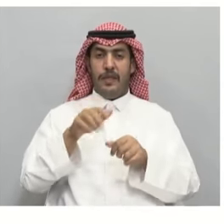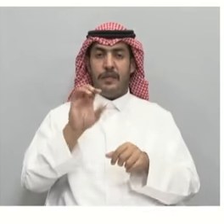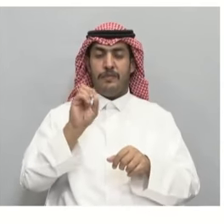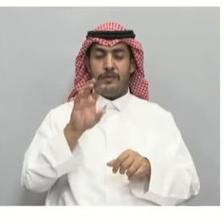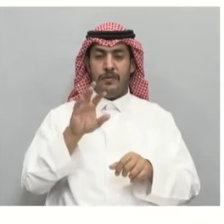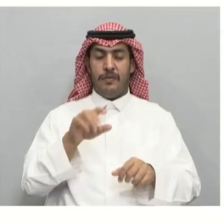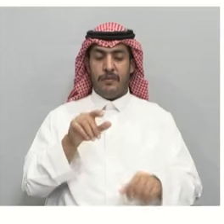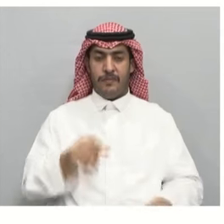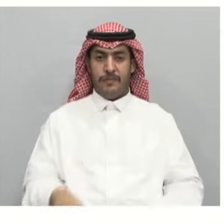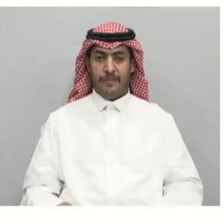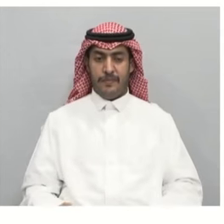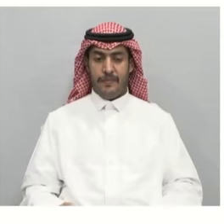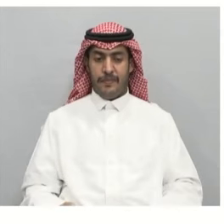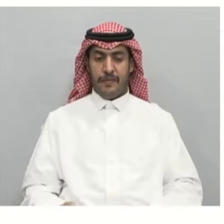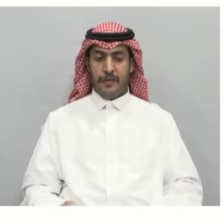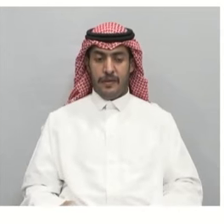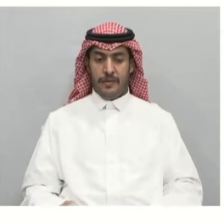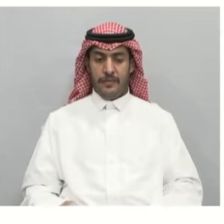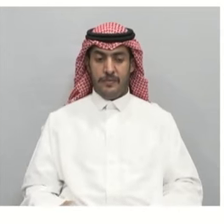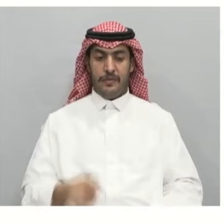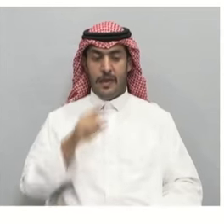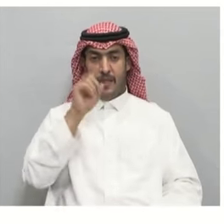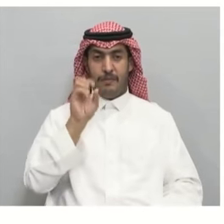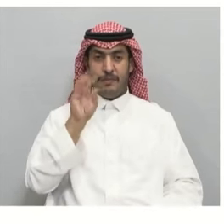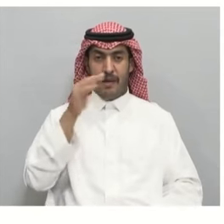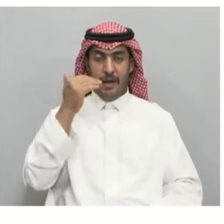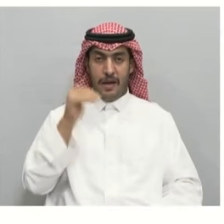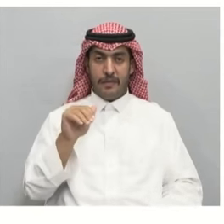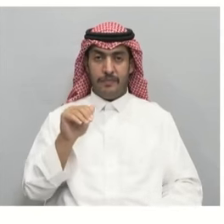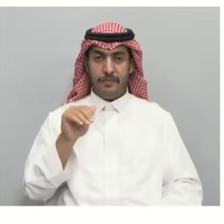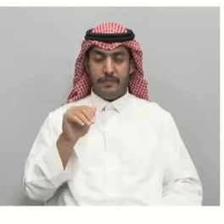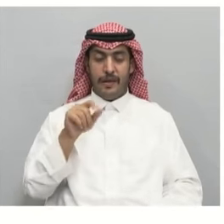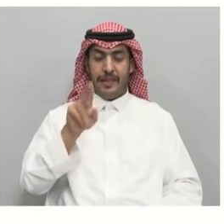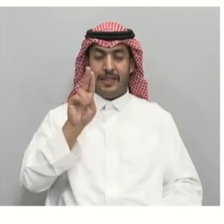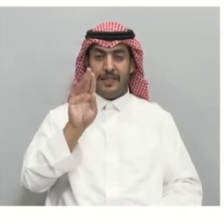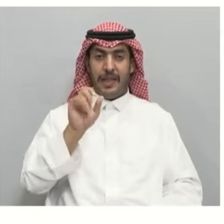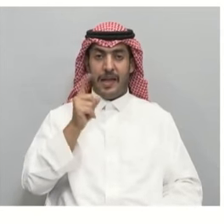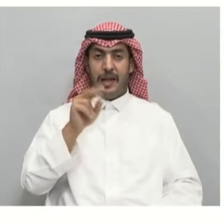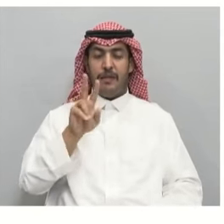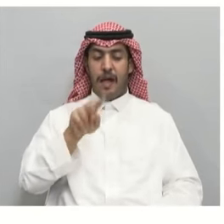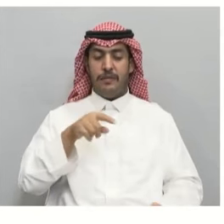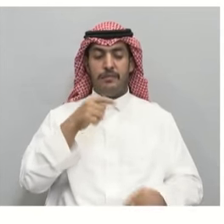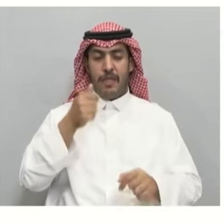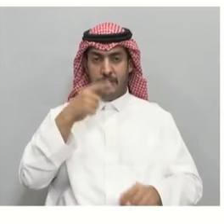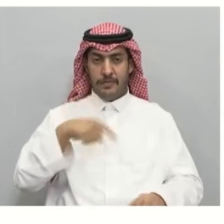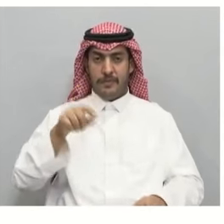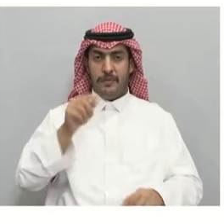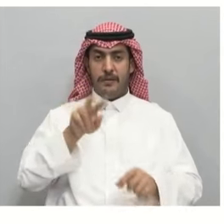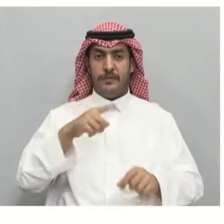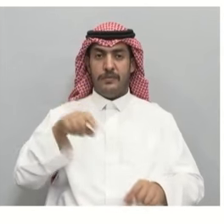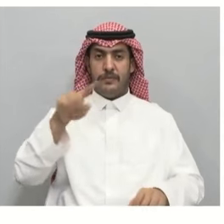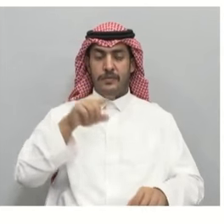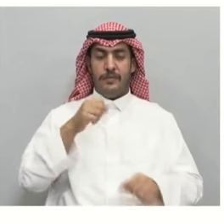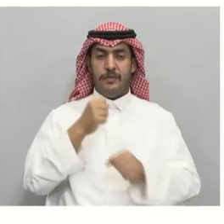المصباح ويضيئ حتى اذا تعطل هذا المصباح فالتيار الكهربائي مازال باستطاعته ان يمر في